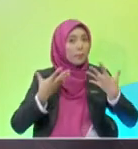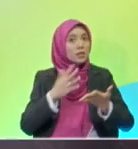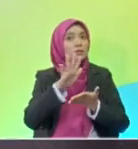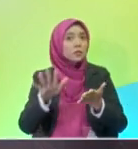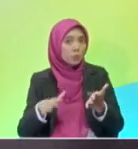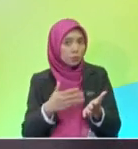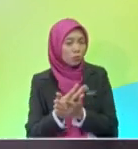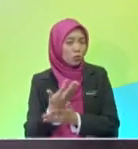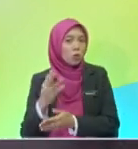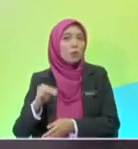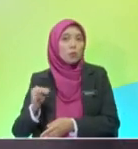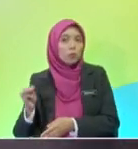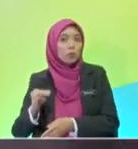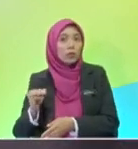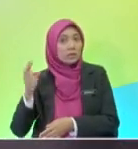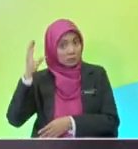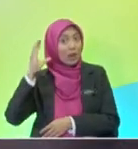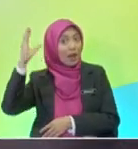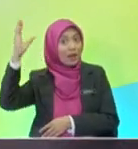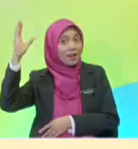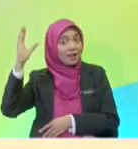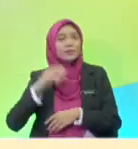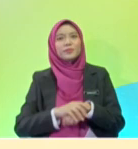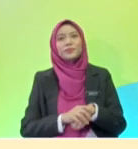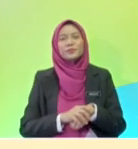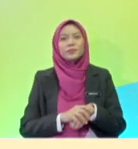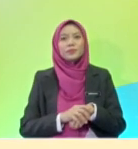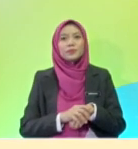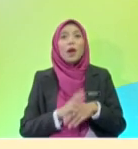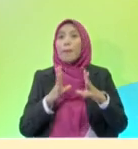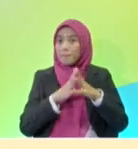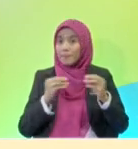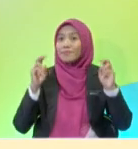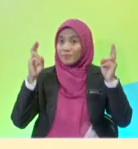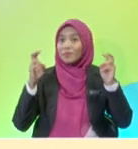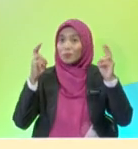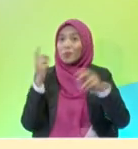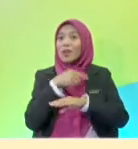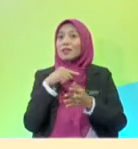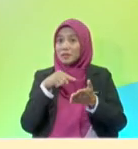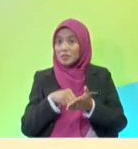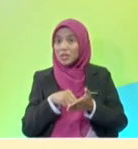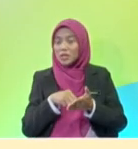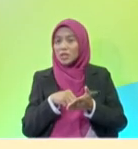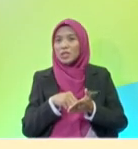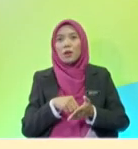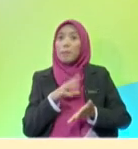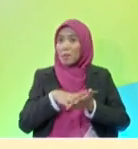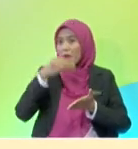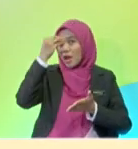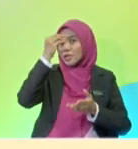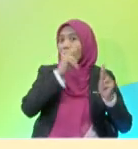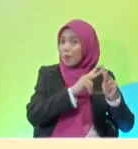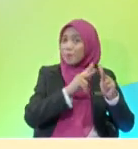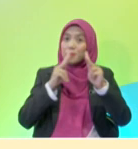atau bagaimana hari ini Alhamdulillah habis topik kita hari ini ya kita belajar Mbak suka gitu